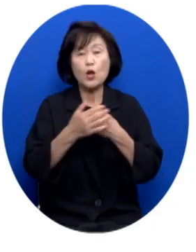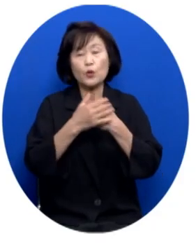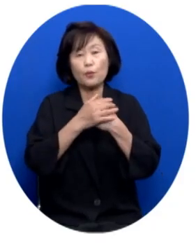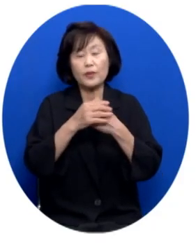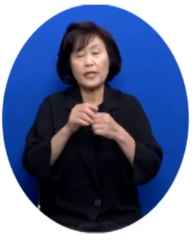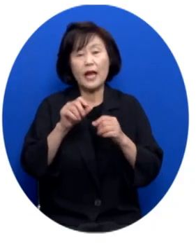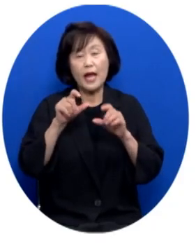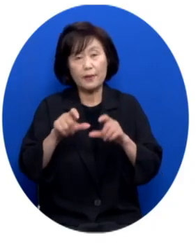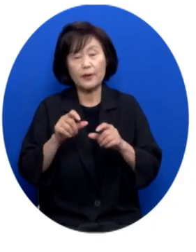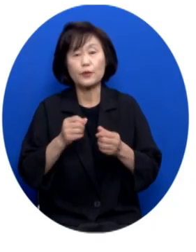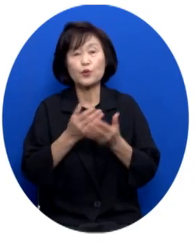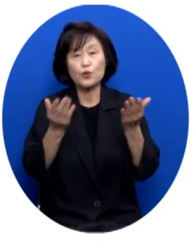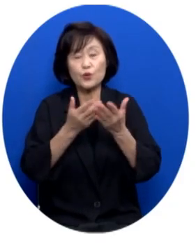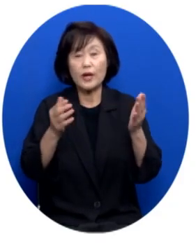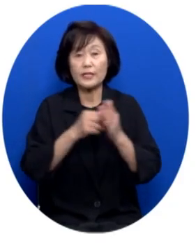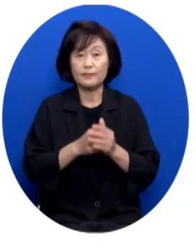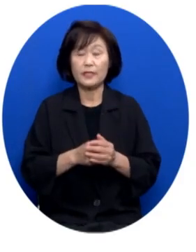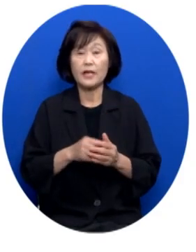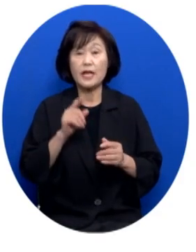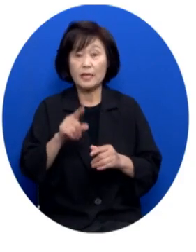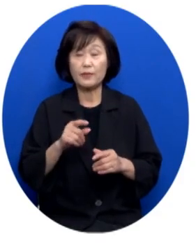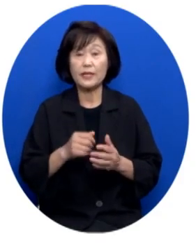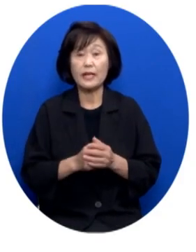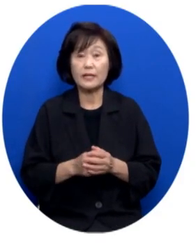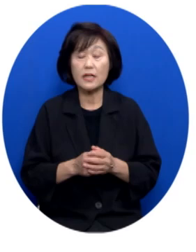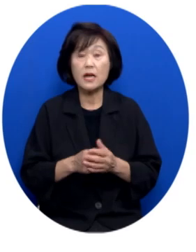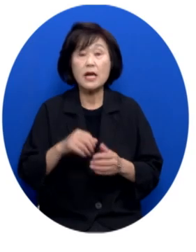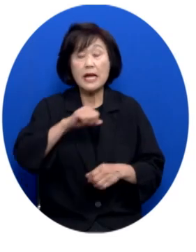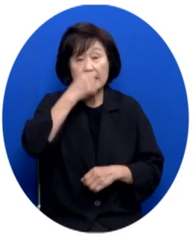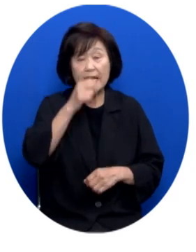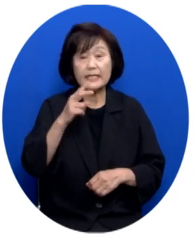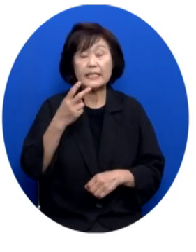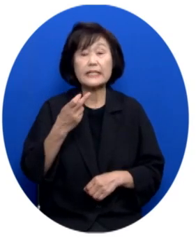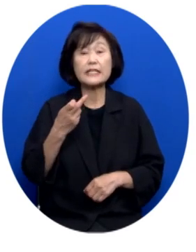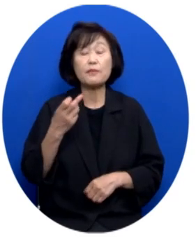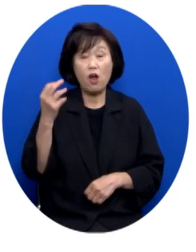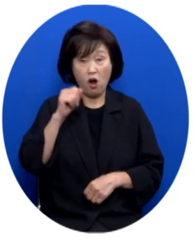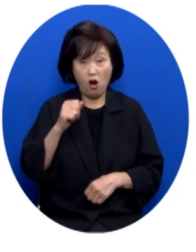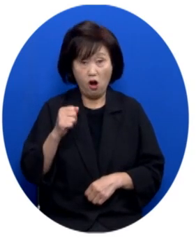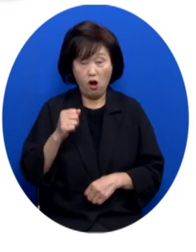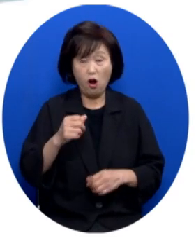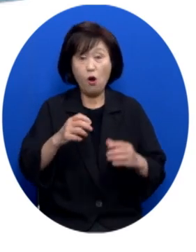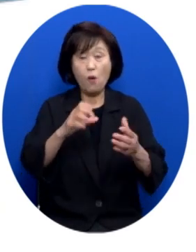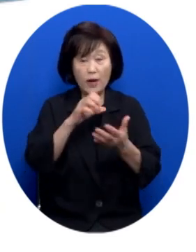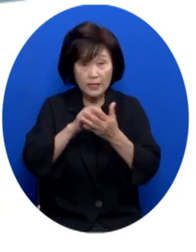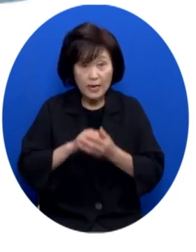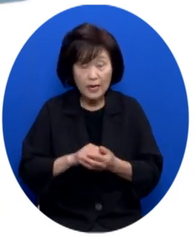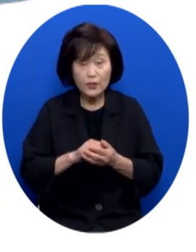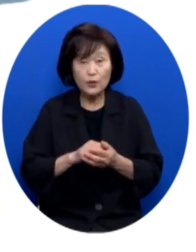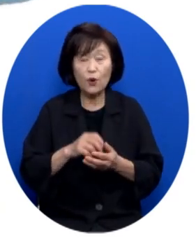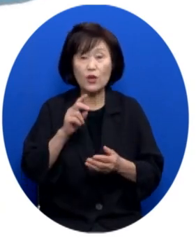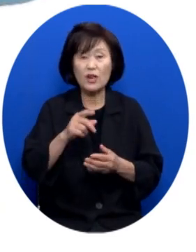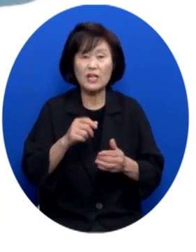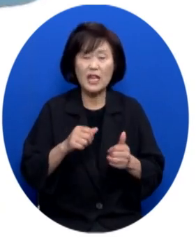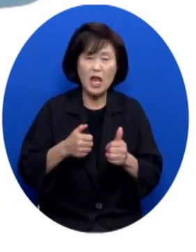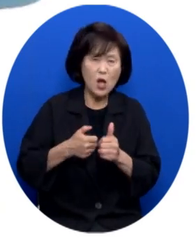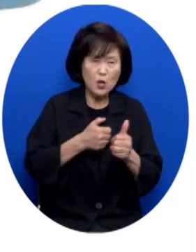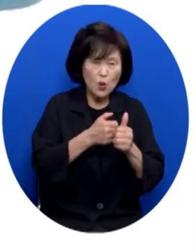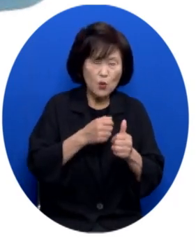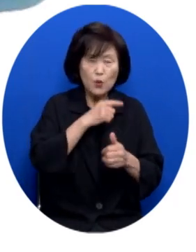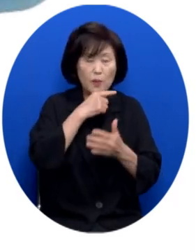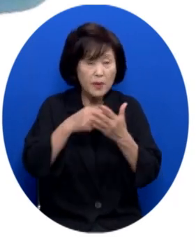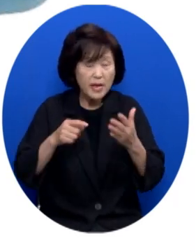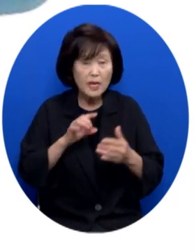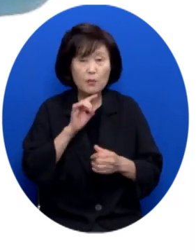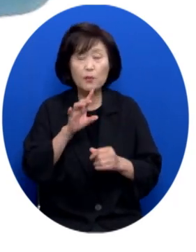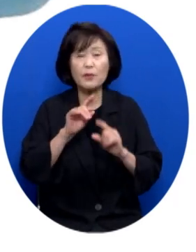시는 올해 추가 경정 예산으로 헬프미 관련 예산 12억 원을 확보했다며 지원 대상을 스토킹 등 범죄 피해자뿐만